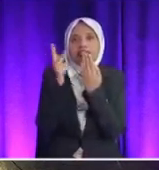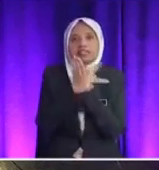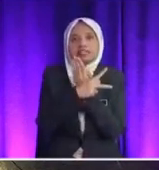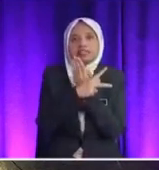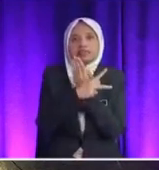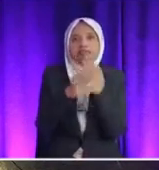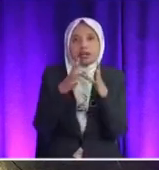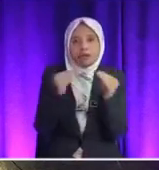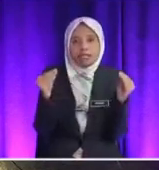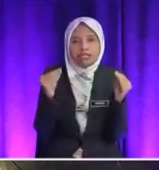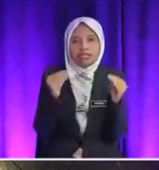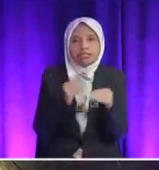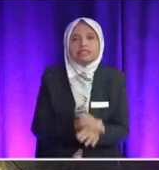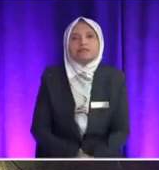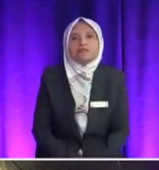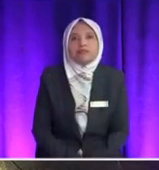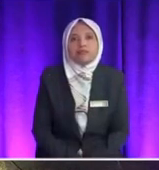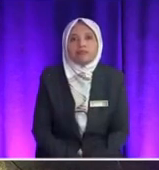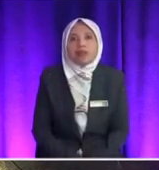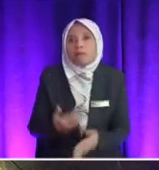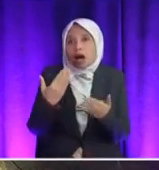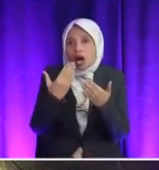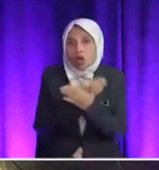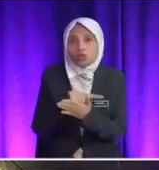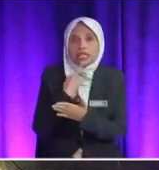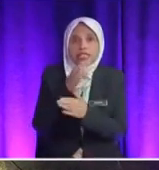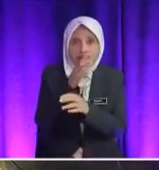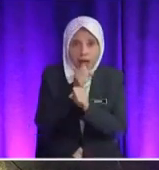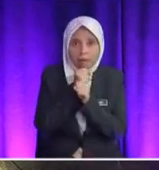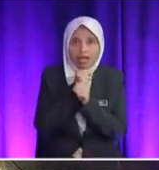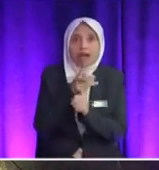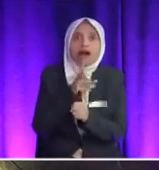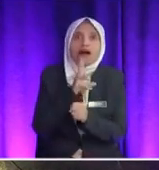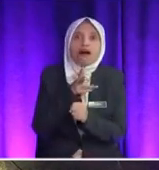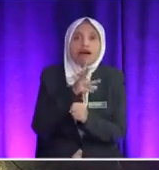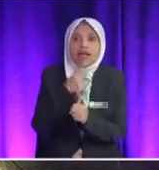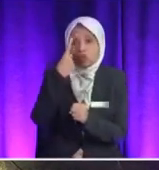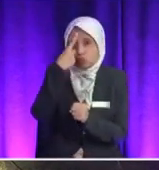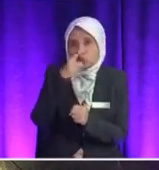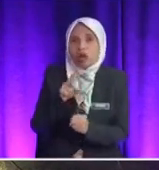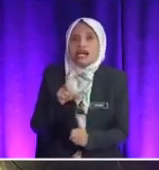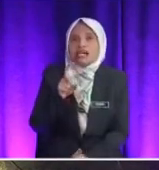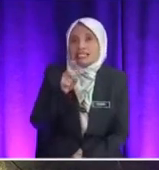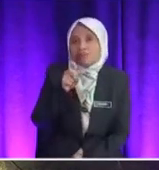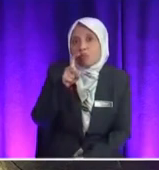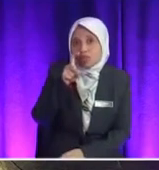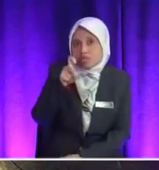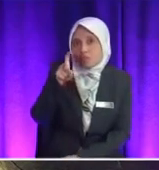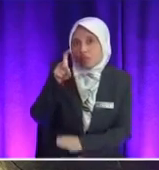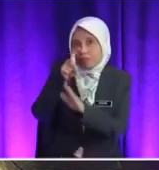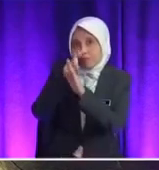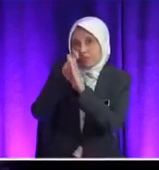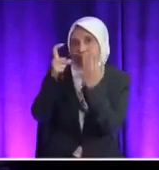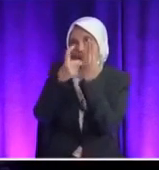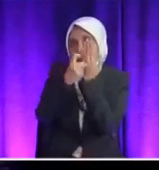habsa bunda Ratu barulah kita ambil air untuk itu sembuh-sembuh dan cuci kain